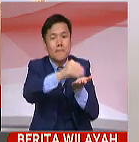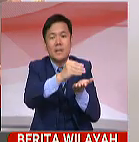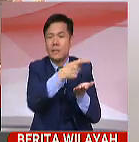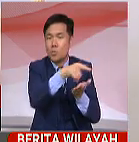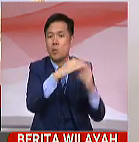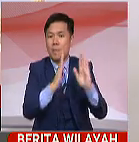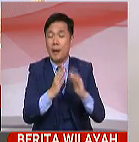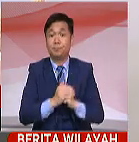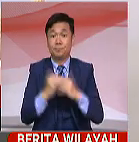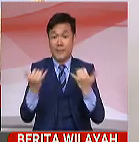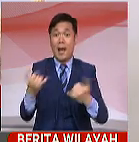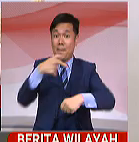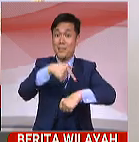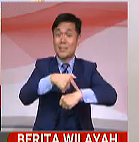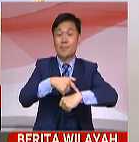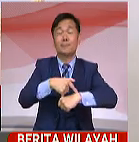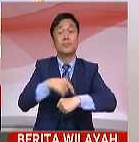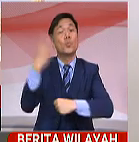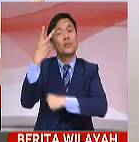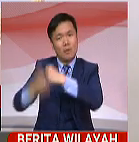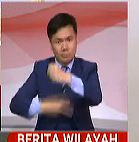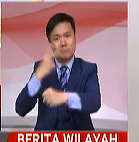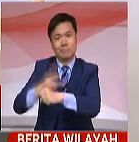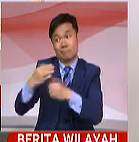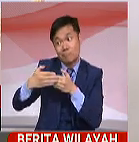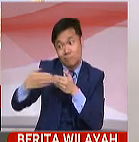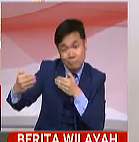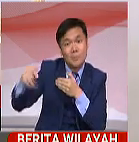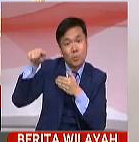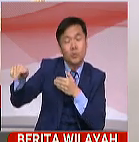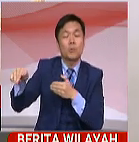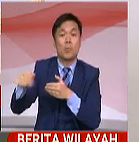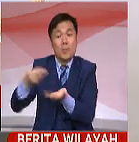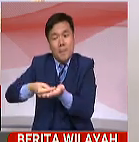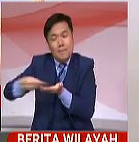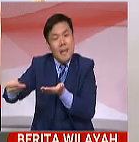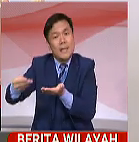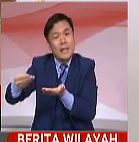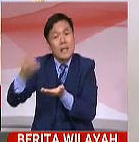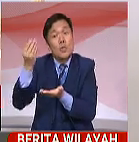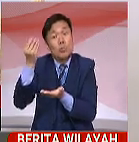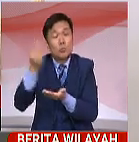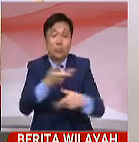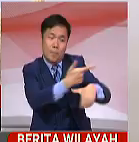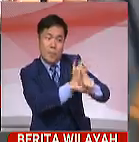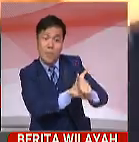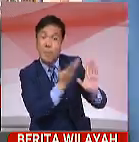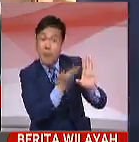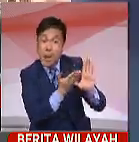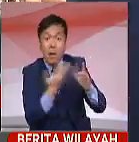memberi time frame masa untuk 2 tahun. Memberi mereka peluang untuk menguruskan permohonan dan